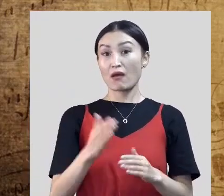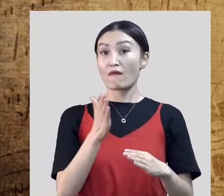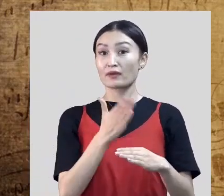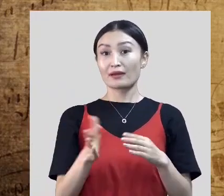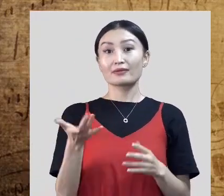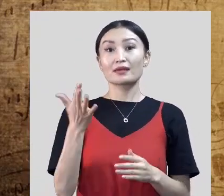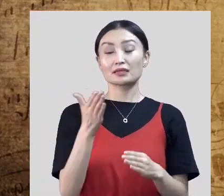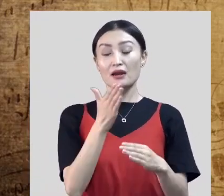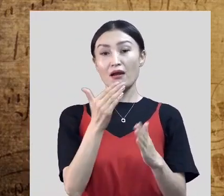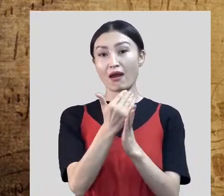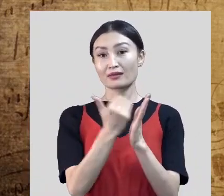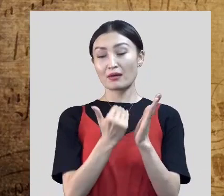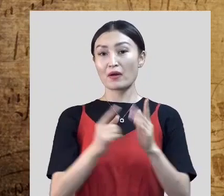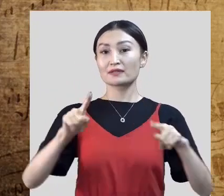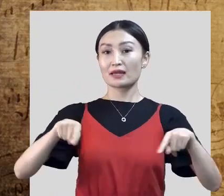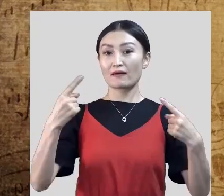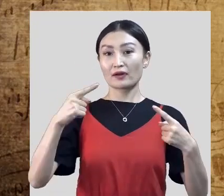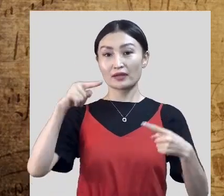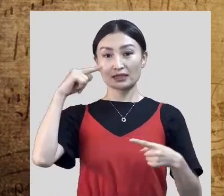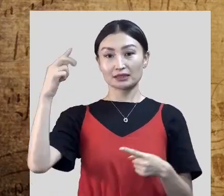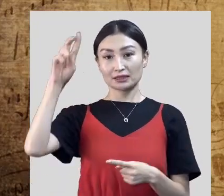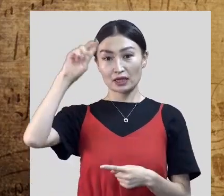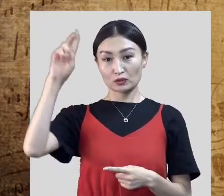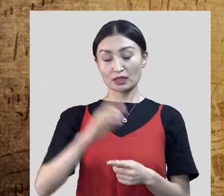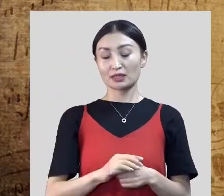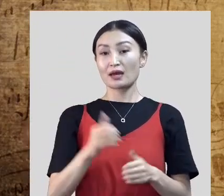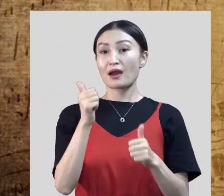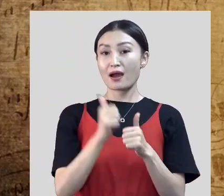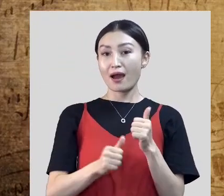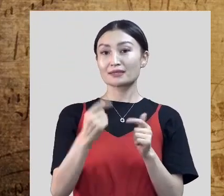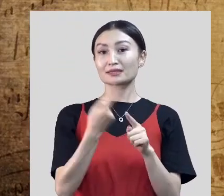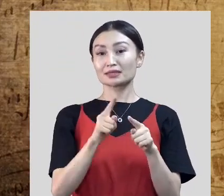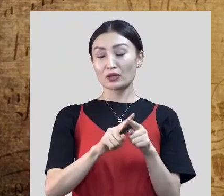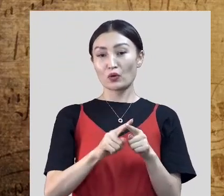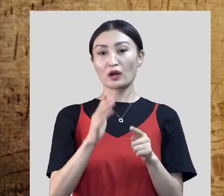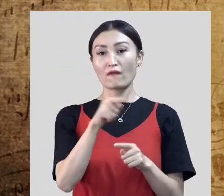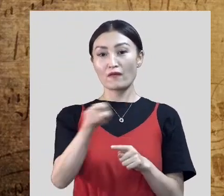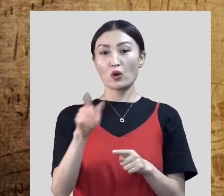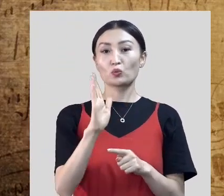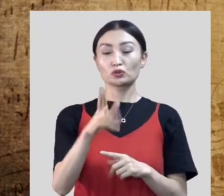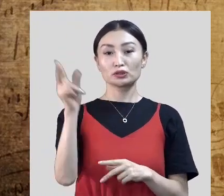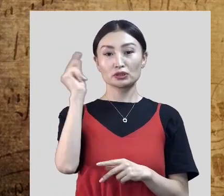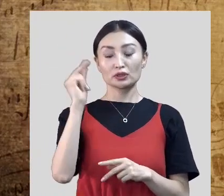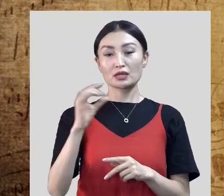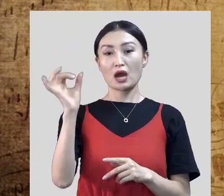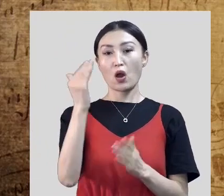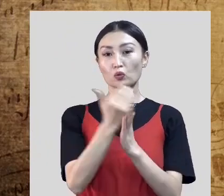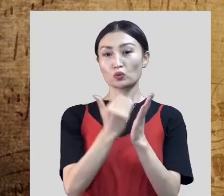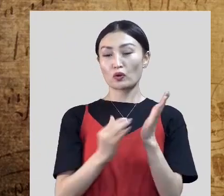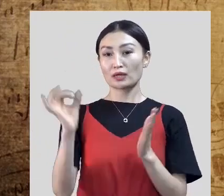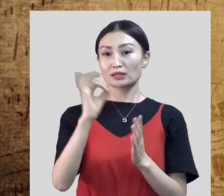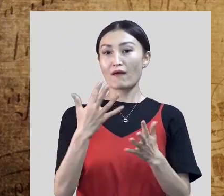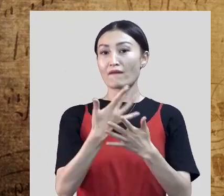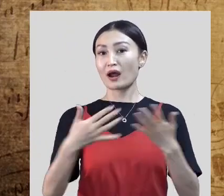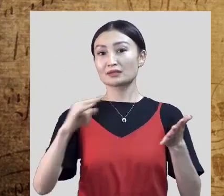Выделяют несколько этапов становления кыргызской государственности, каждый из которых вы будете изучать на уроках истории в